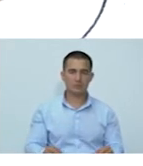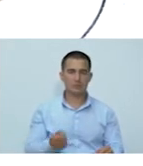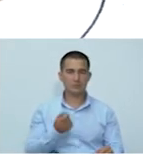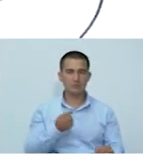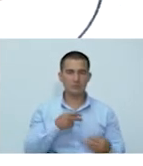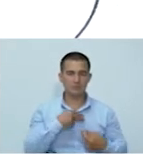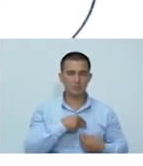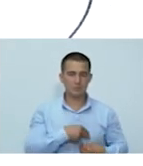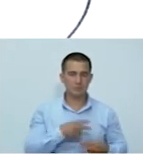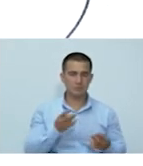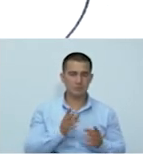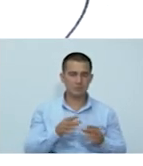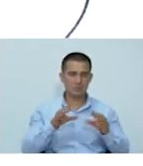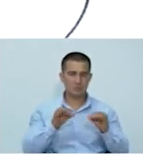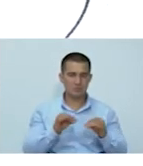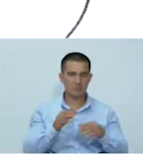geledi.